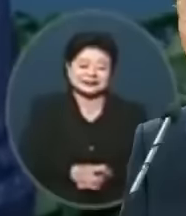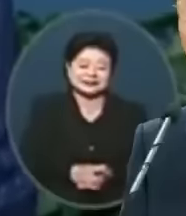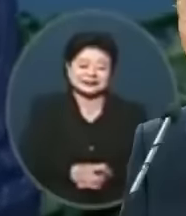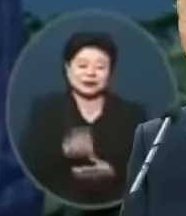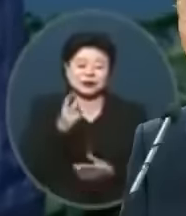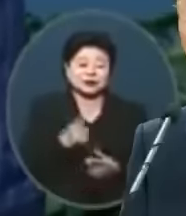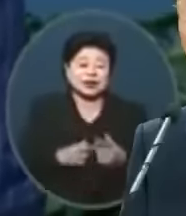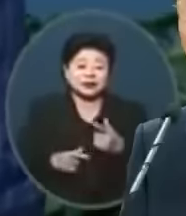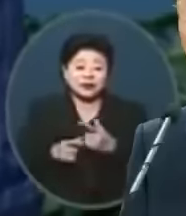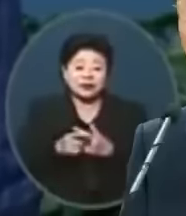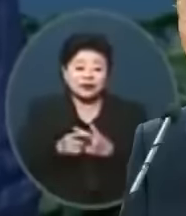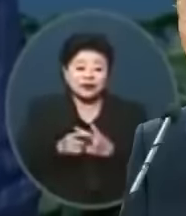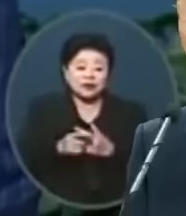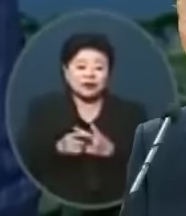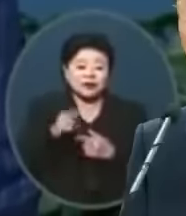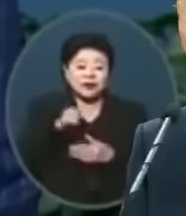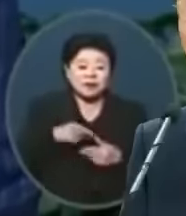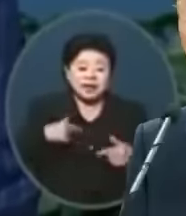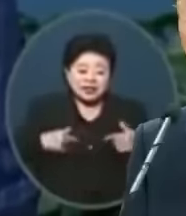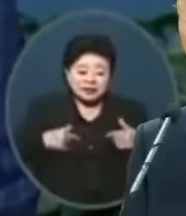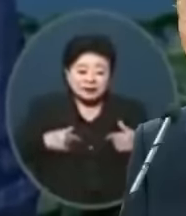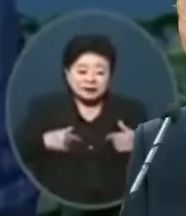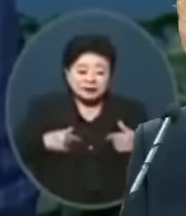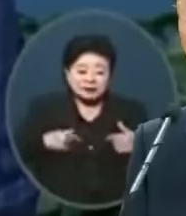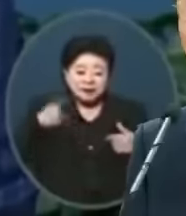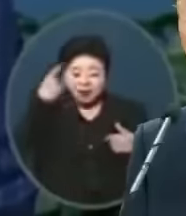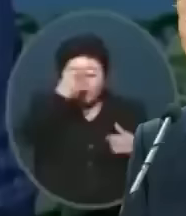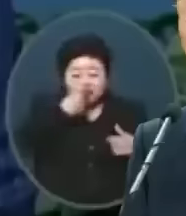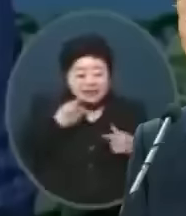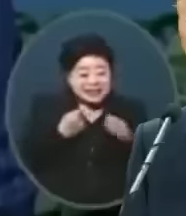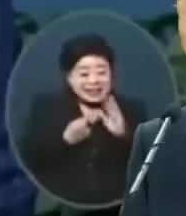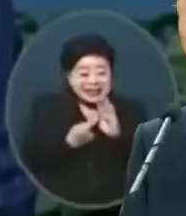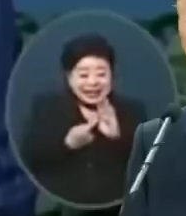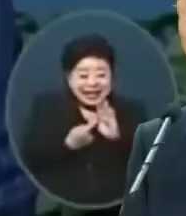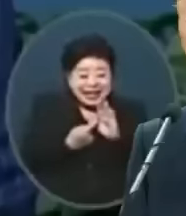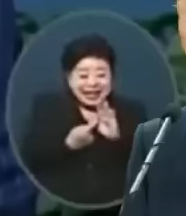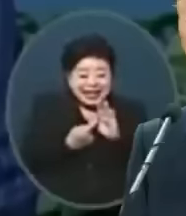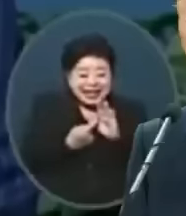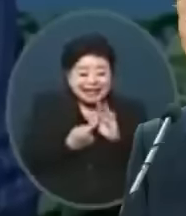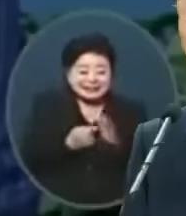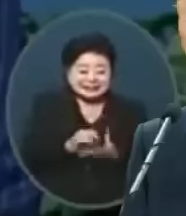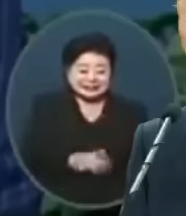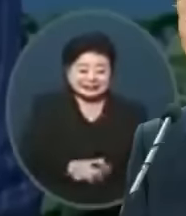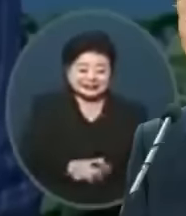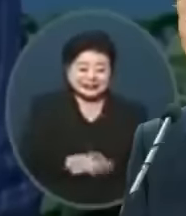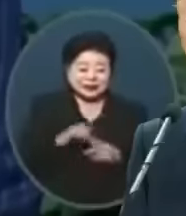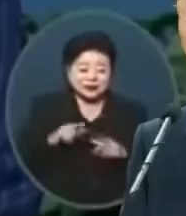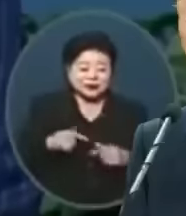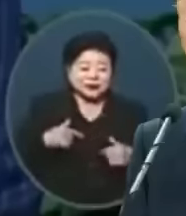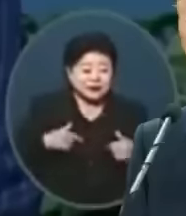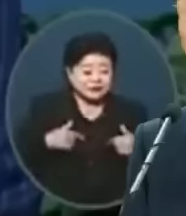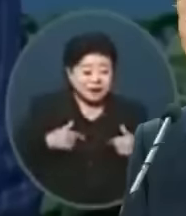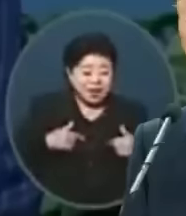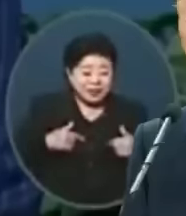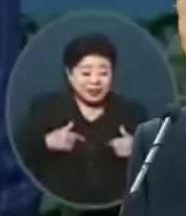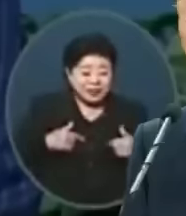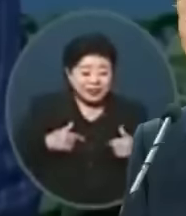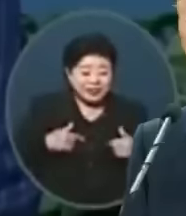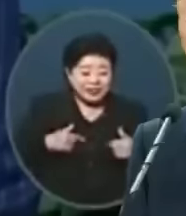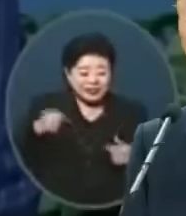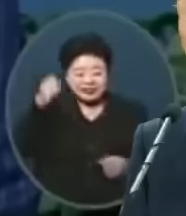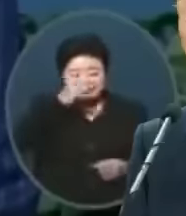무엇보다도 여러분 마음에 기쁘면 그것이 얼굴에 나타나지 않습니까? 보통 기쁠 거는